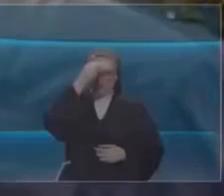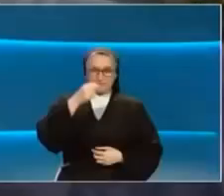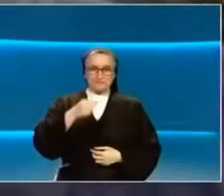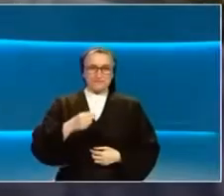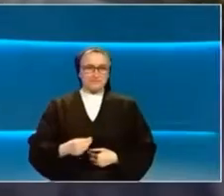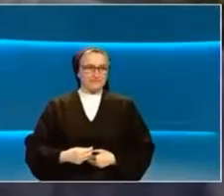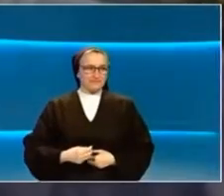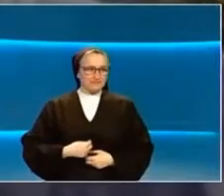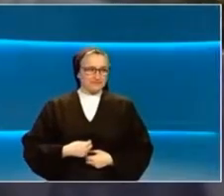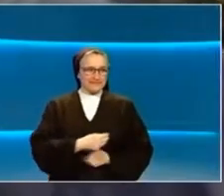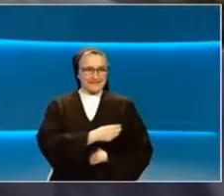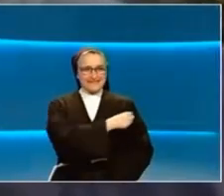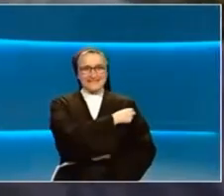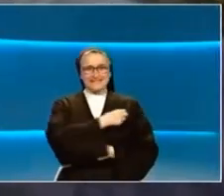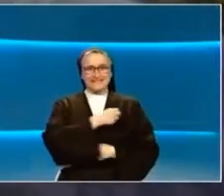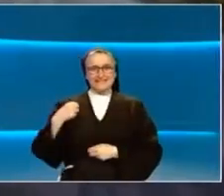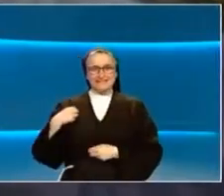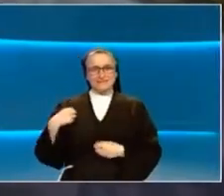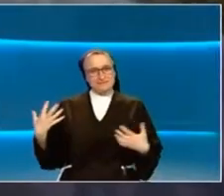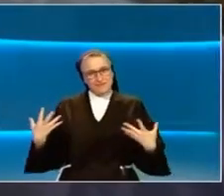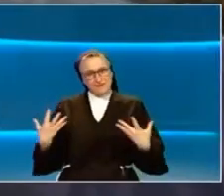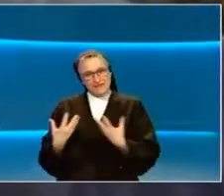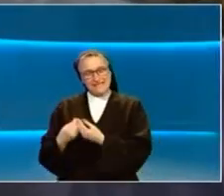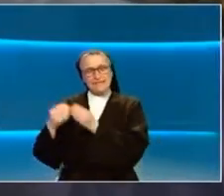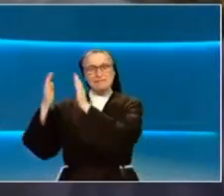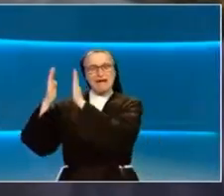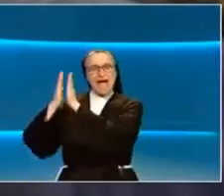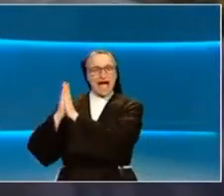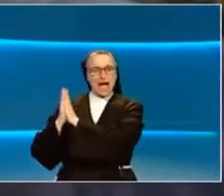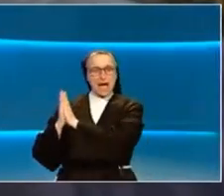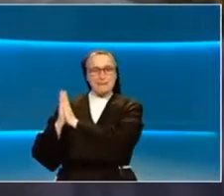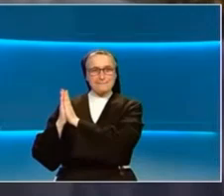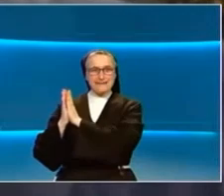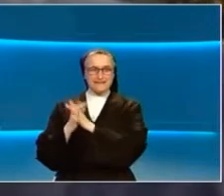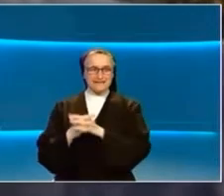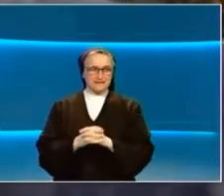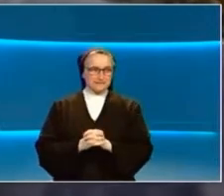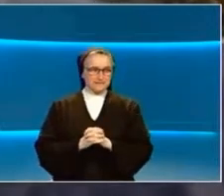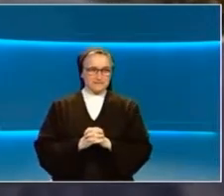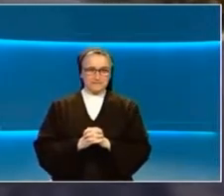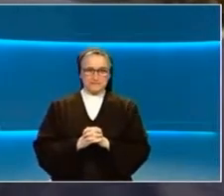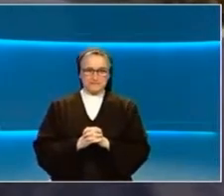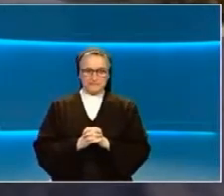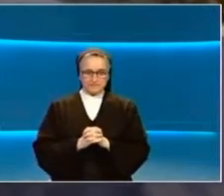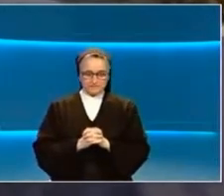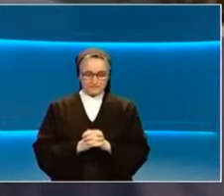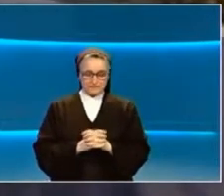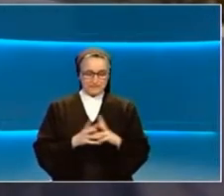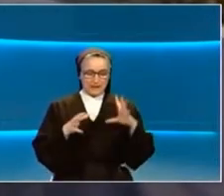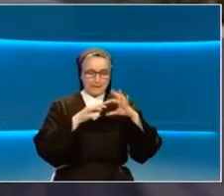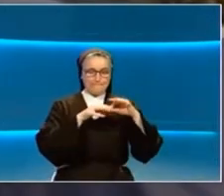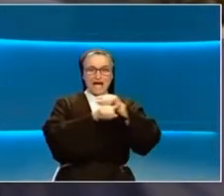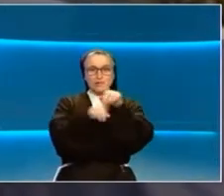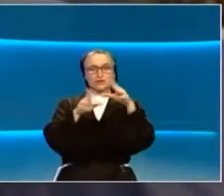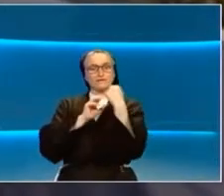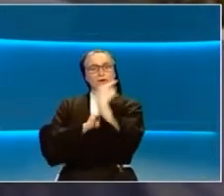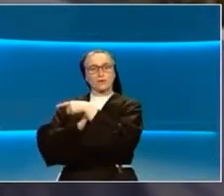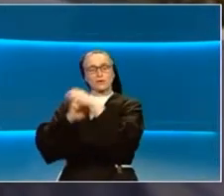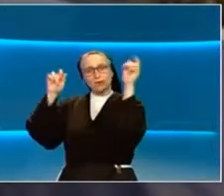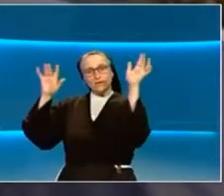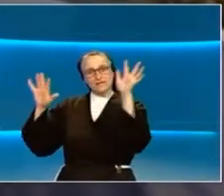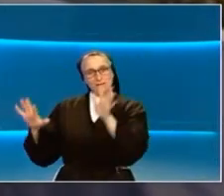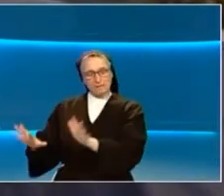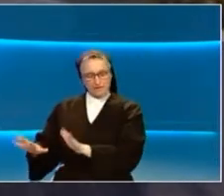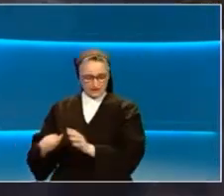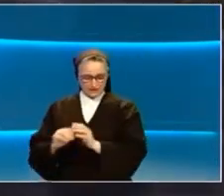In nomine Patris et Filii et Spiritus Sancti. Amen. Pax vobis. Et cum